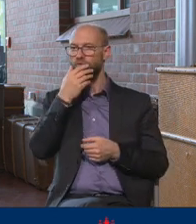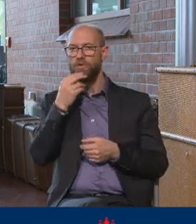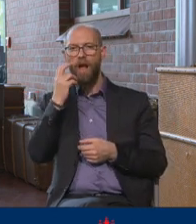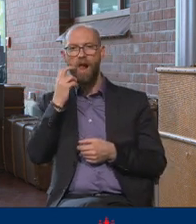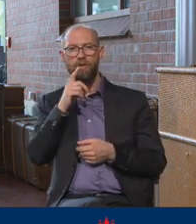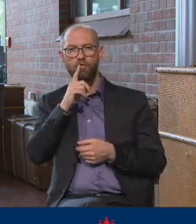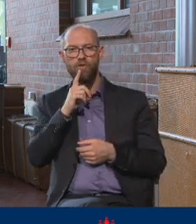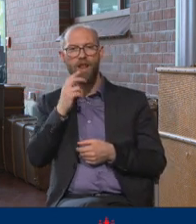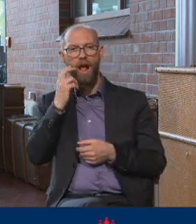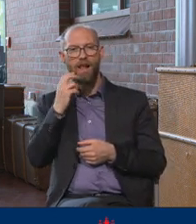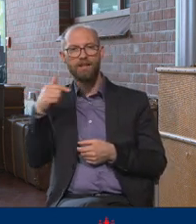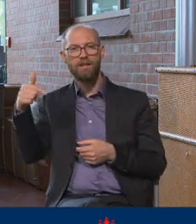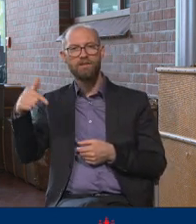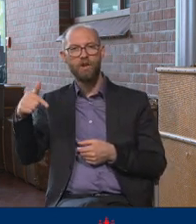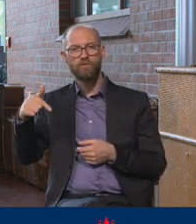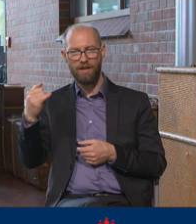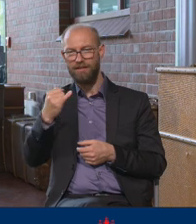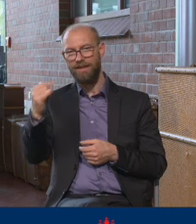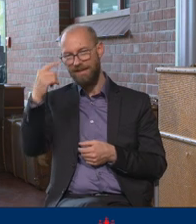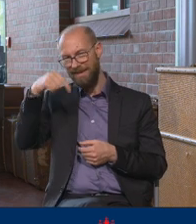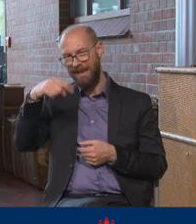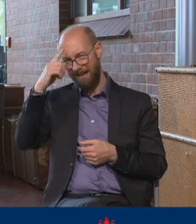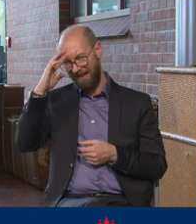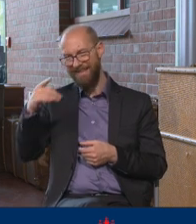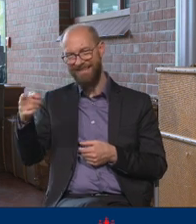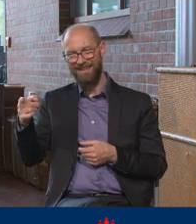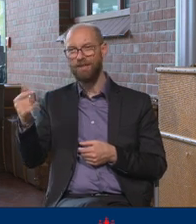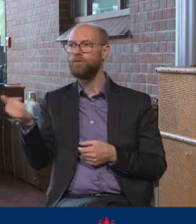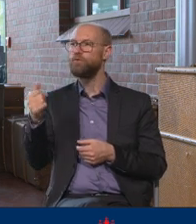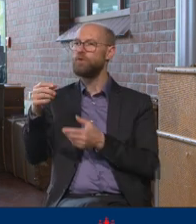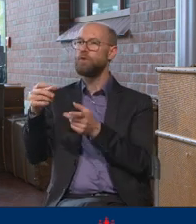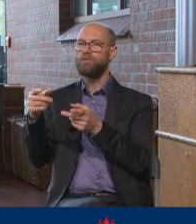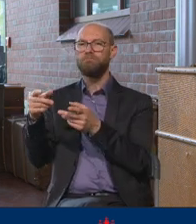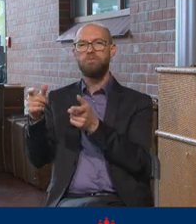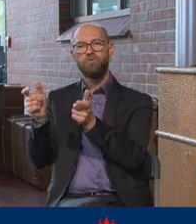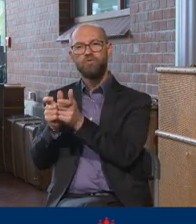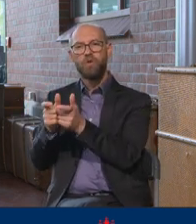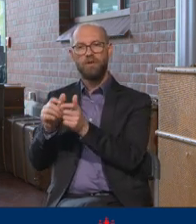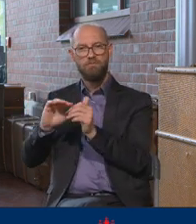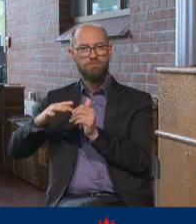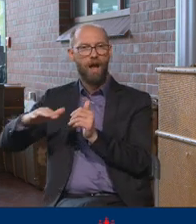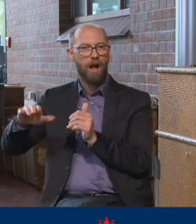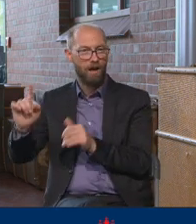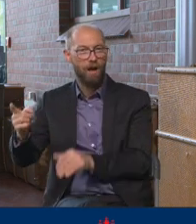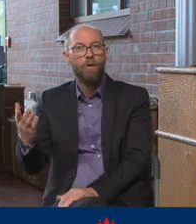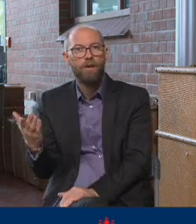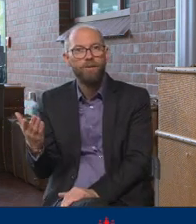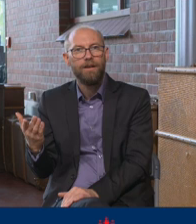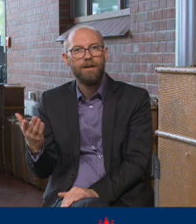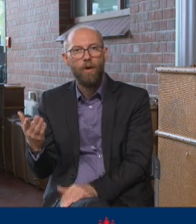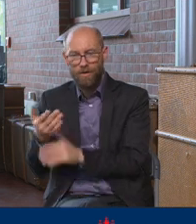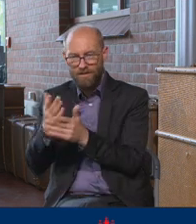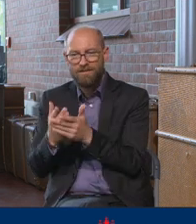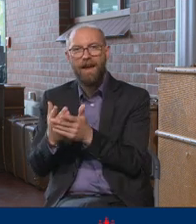sich ja jeder hier und jede hier im raum ist natürlich ein wunderbares stück park auch oder ein wunderbares teil